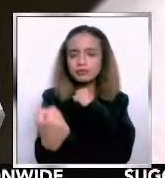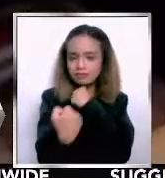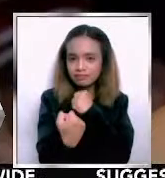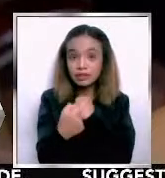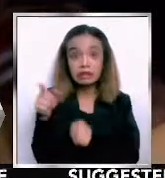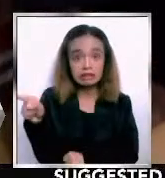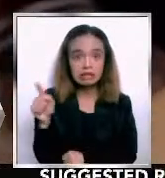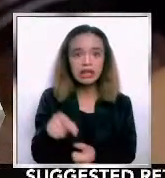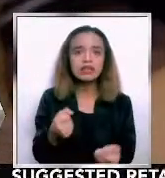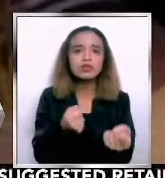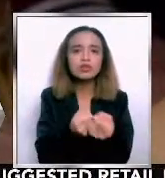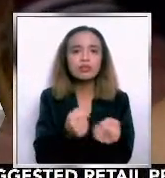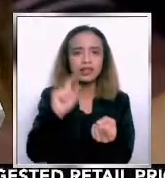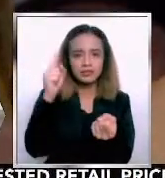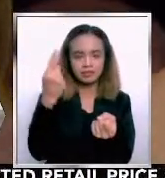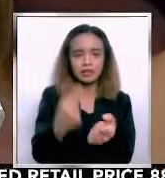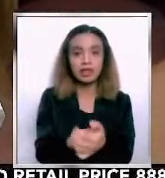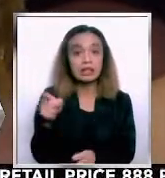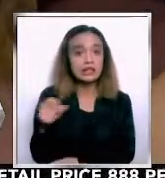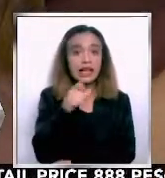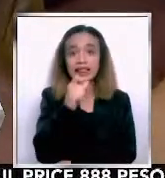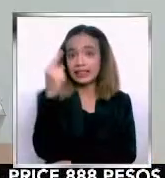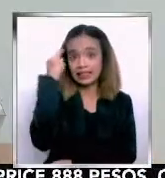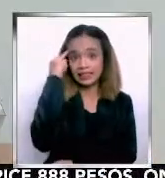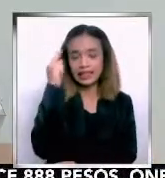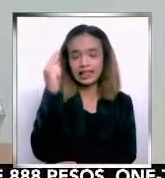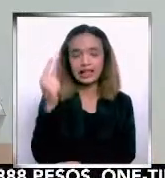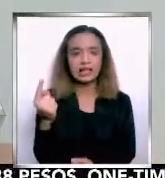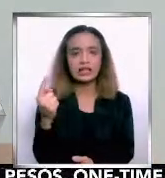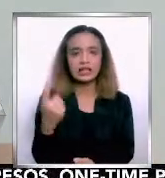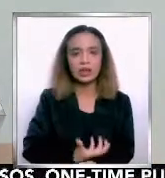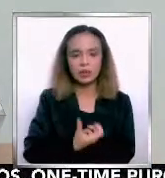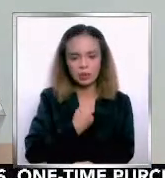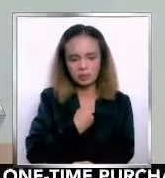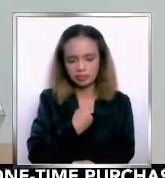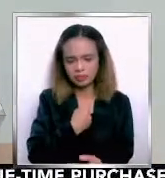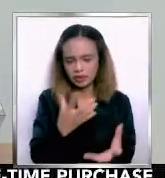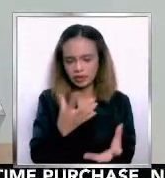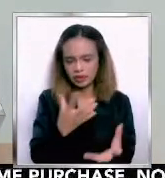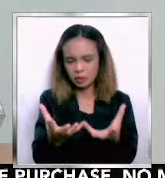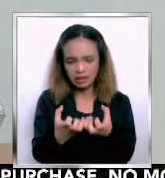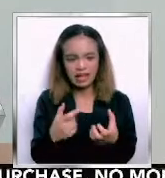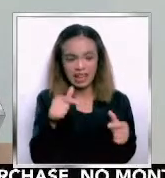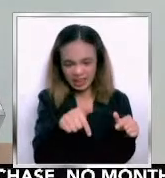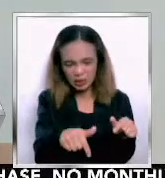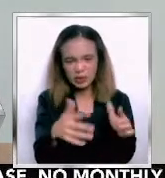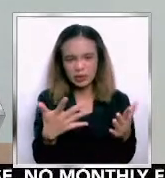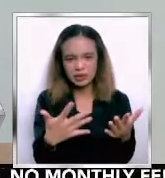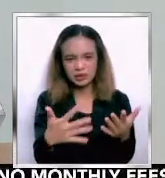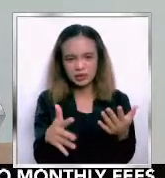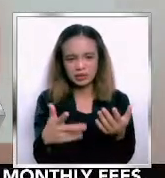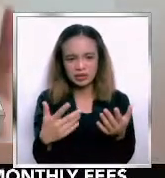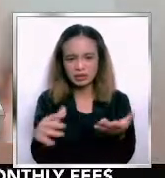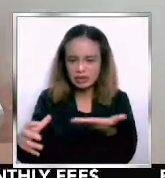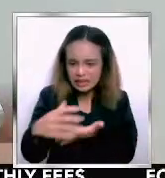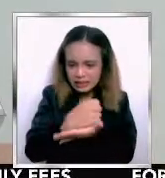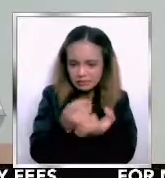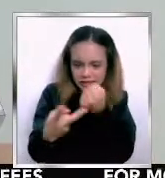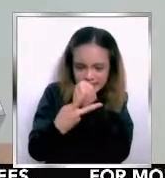na iniisip ni Shane na magkaroon pa ng sariling luho. Ito po yung mga naipon ko na sa projects kasi syempre